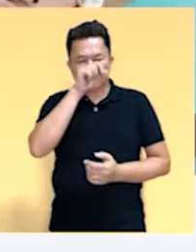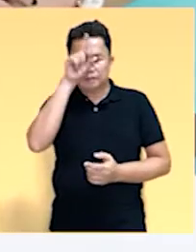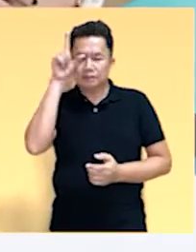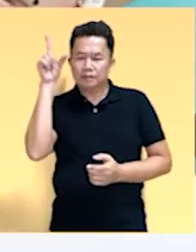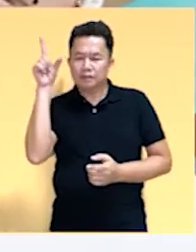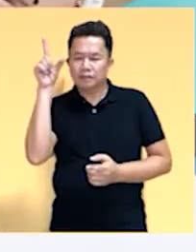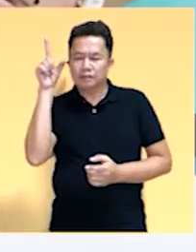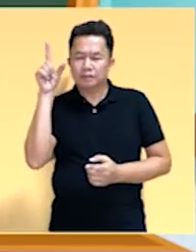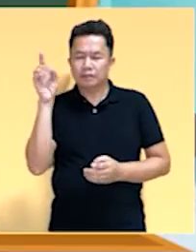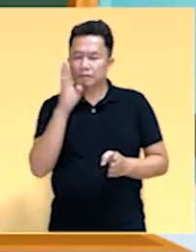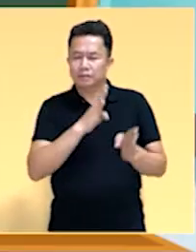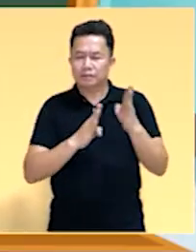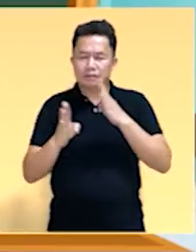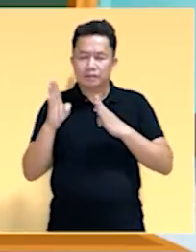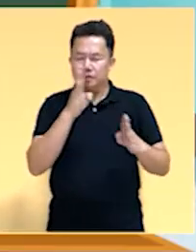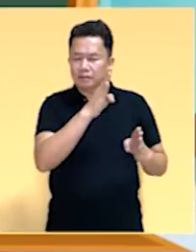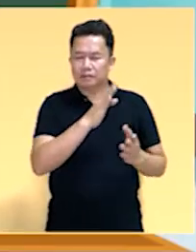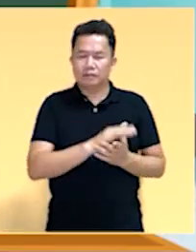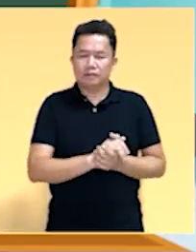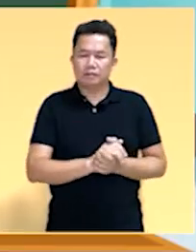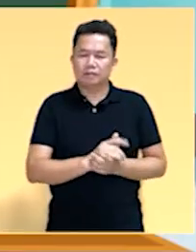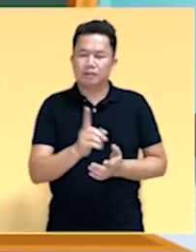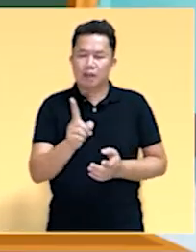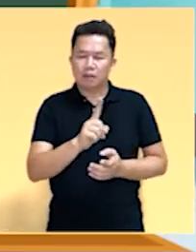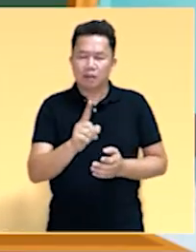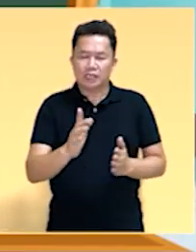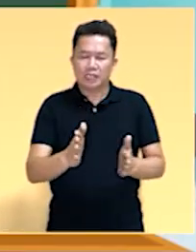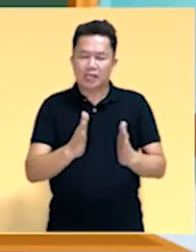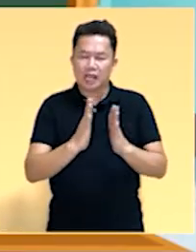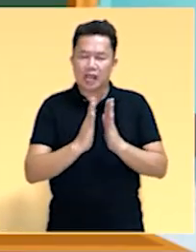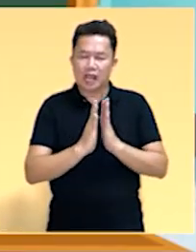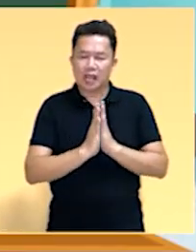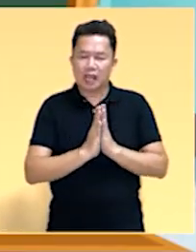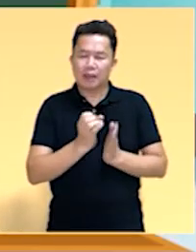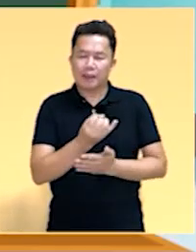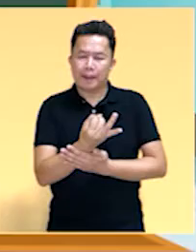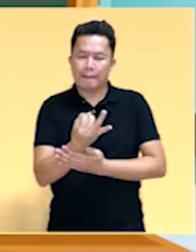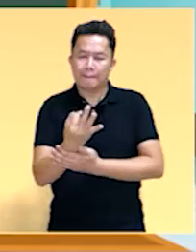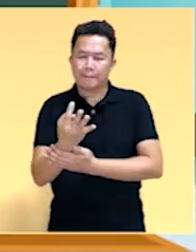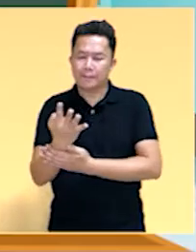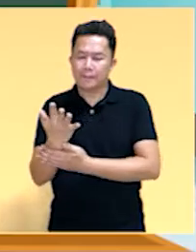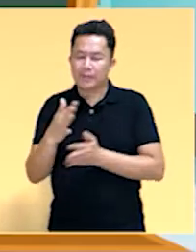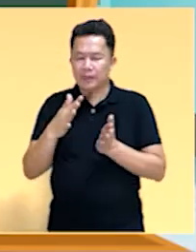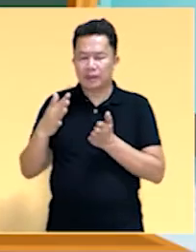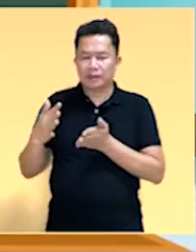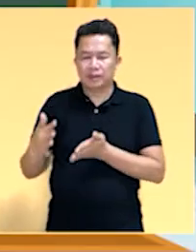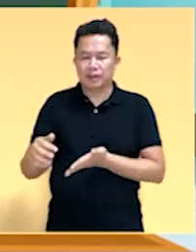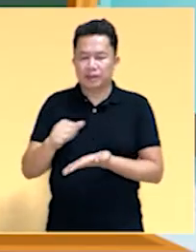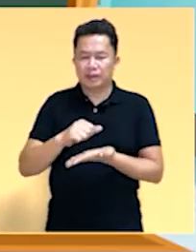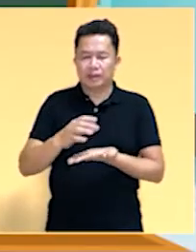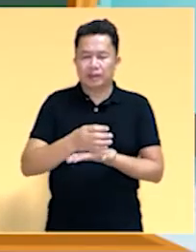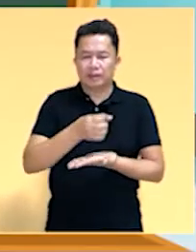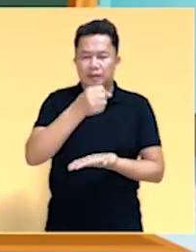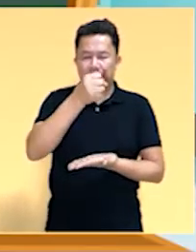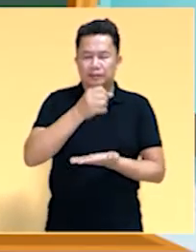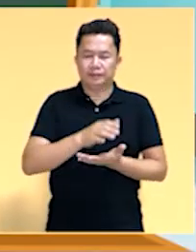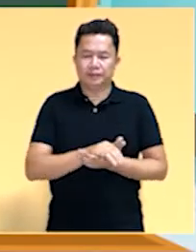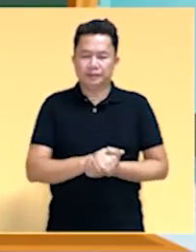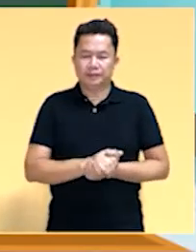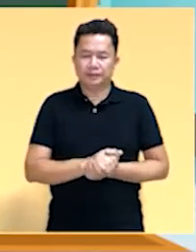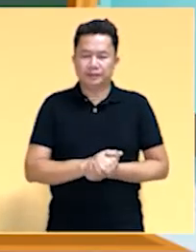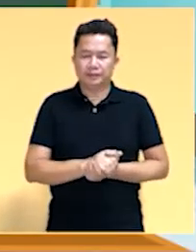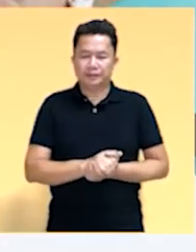Understand the problem. What is asked? Bilang ng mga natirang alcohol bottles.